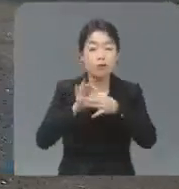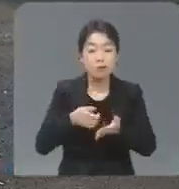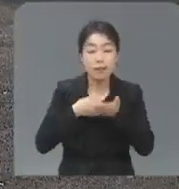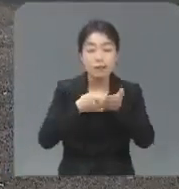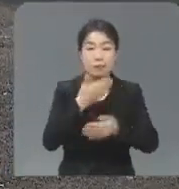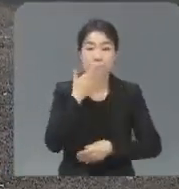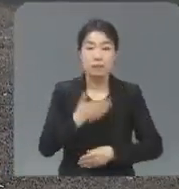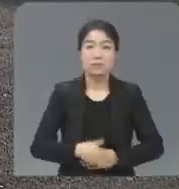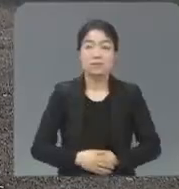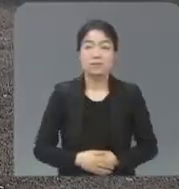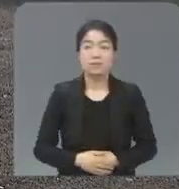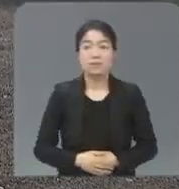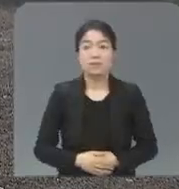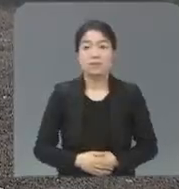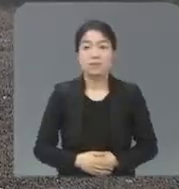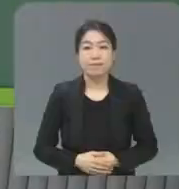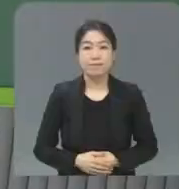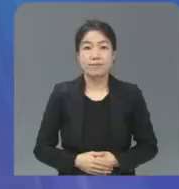됩니다.